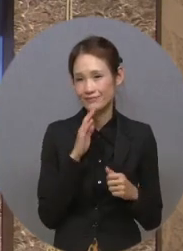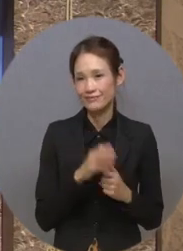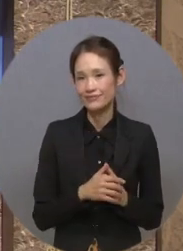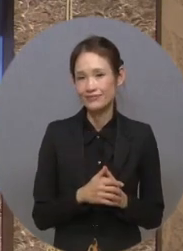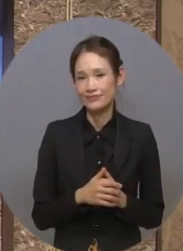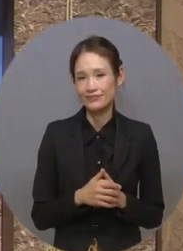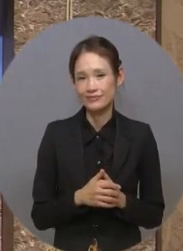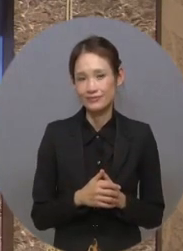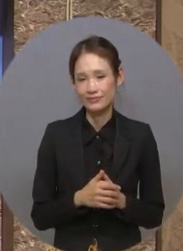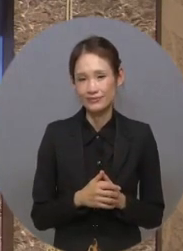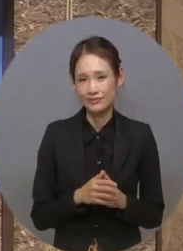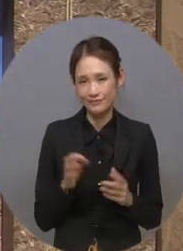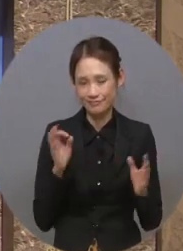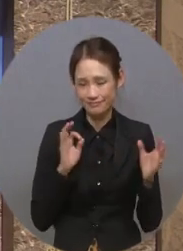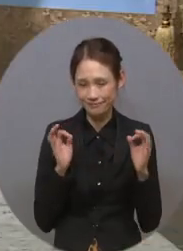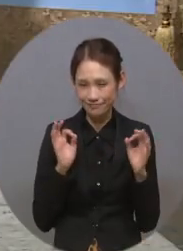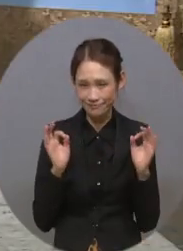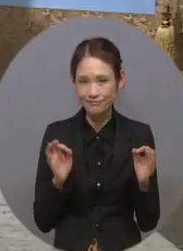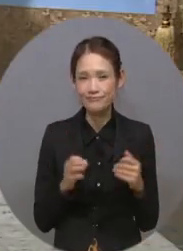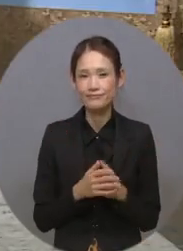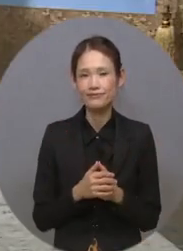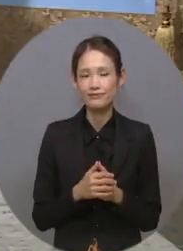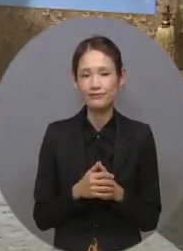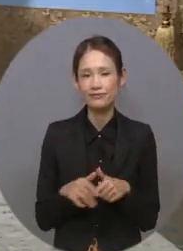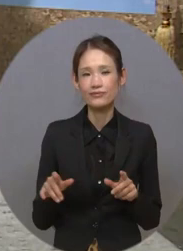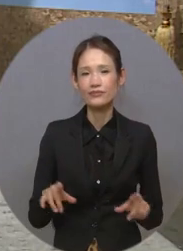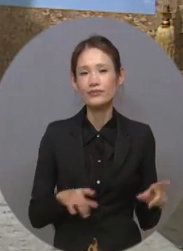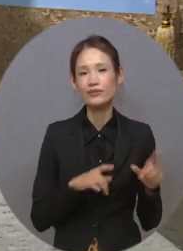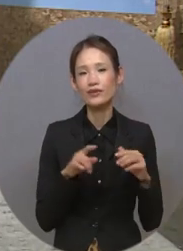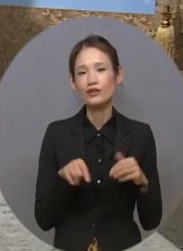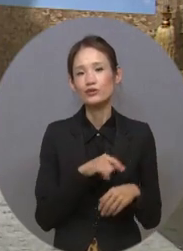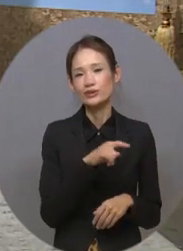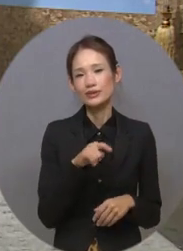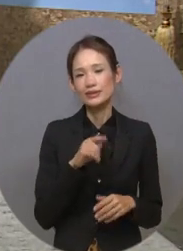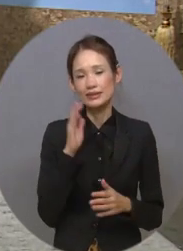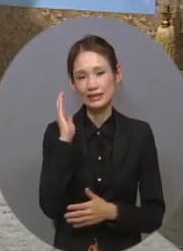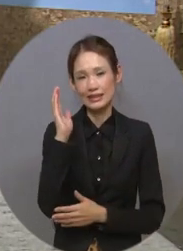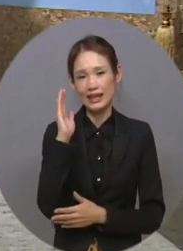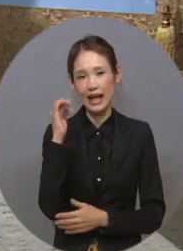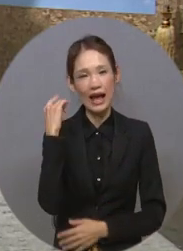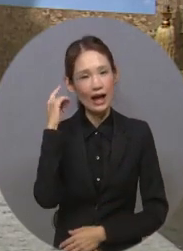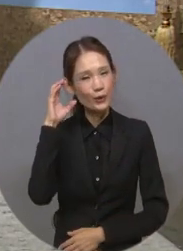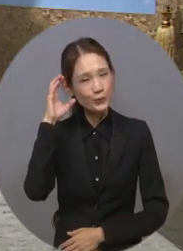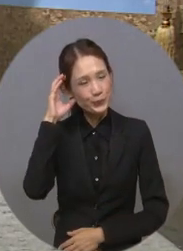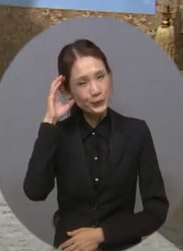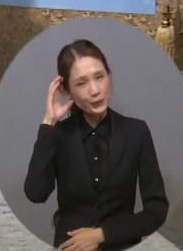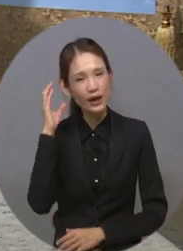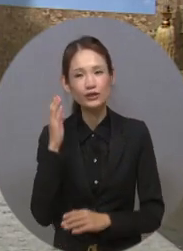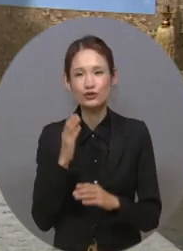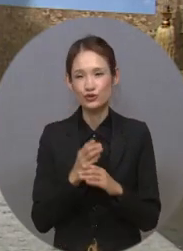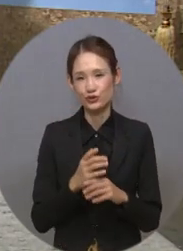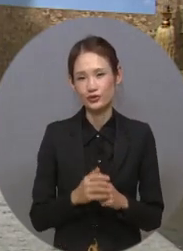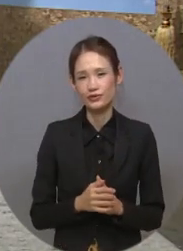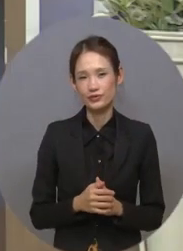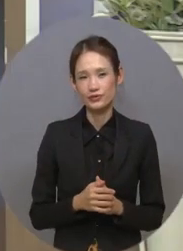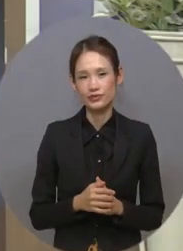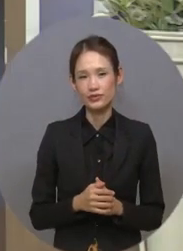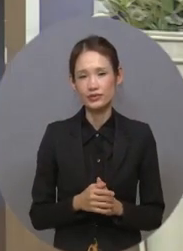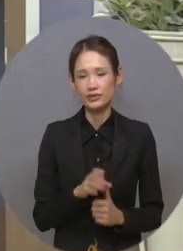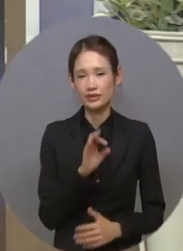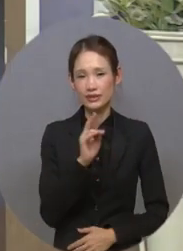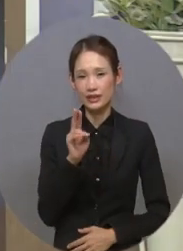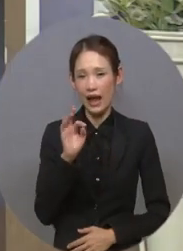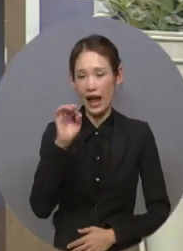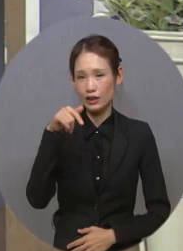하려고 하는 그런 노력들을 하고 있습니다. 네, 네. 일상 속에서 이제 그분들의 네. 이야기에 귀를 기울이고 계신 것 같은데요. 네. 현재